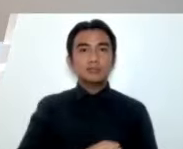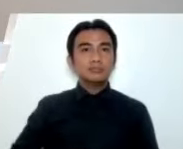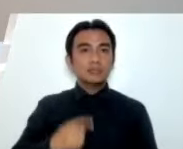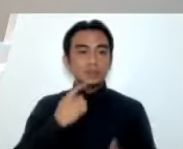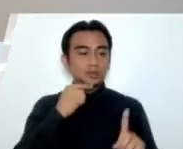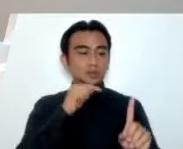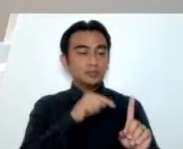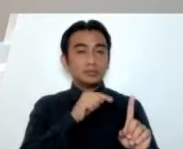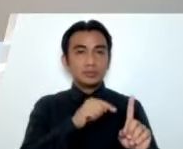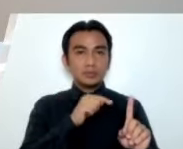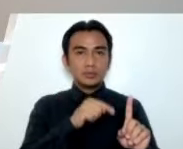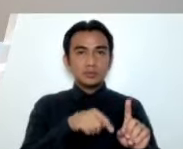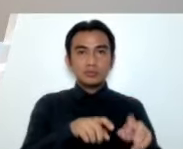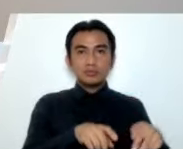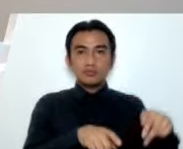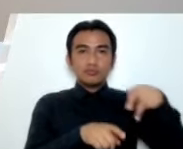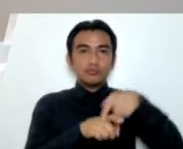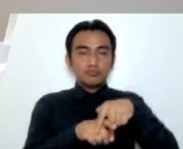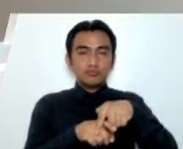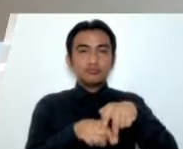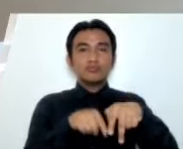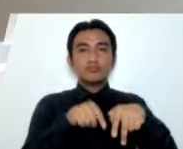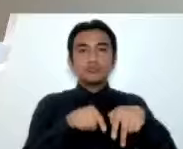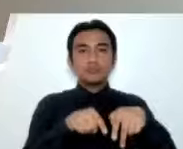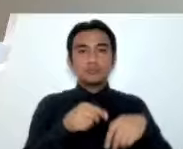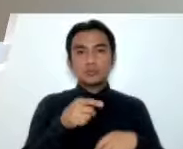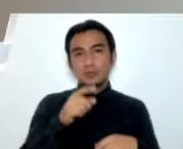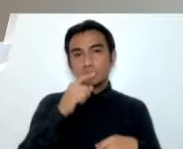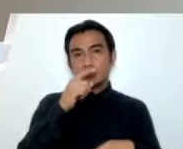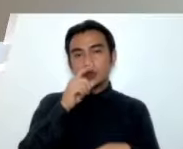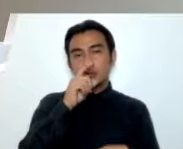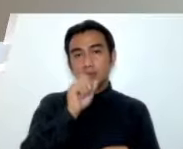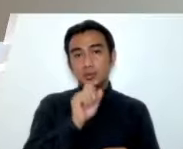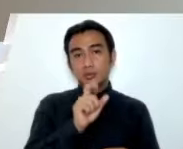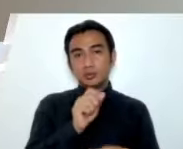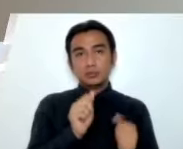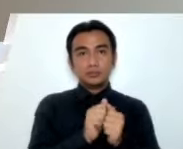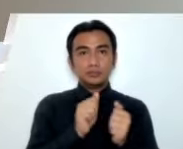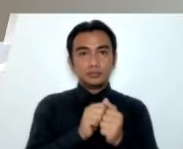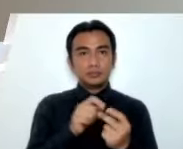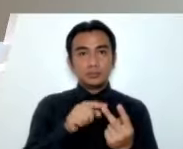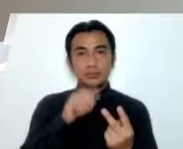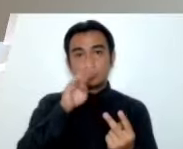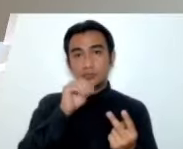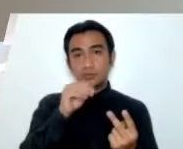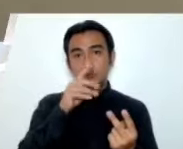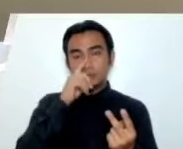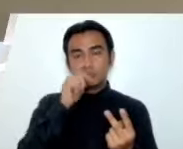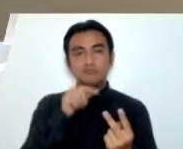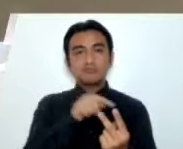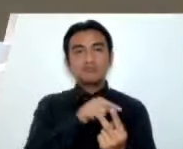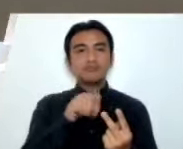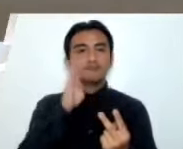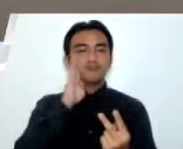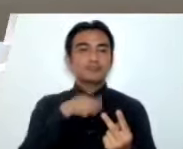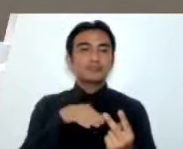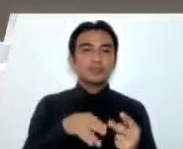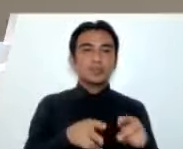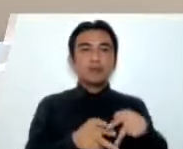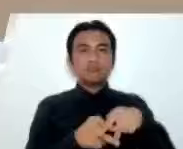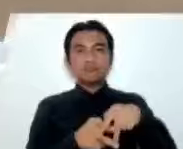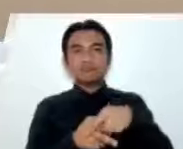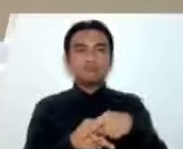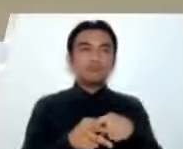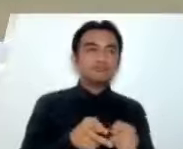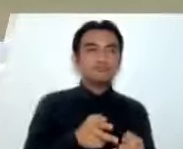ang 11 taong gulang na bata, kasama ang kuya niyang 14 taong gulang. Papunta sana sila ng kubo ng kanilang